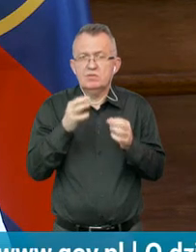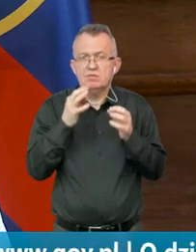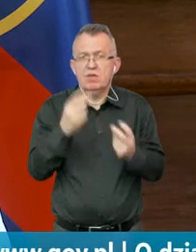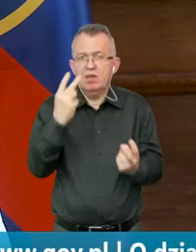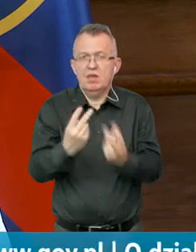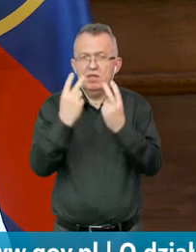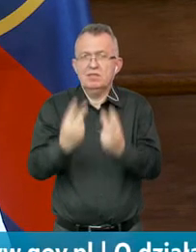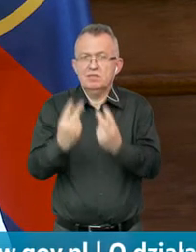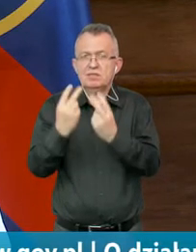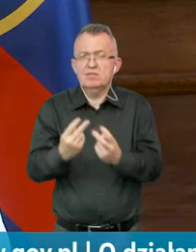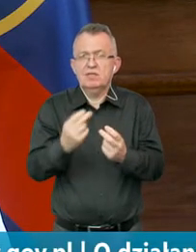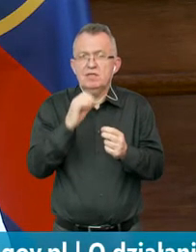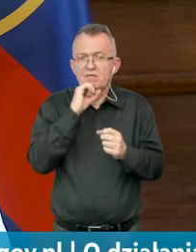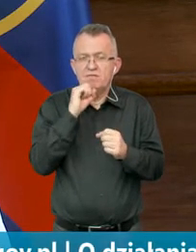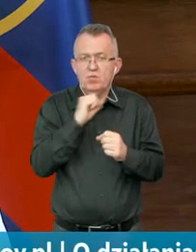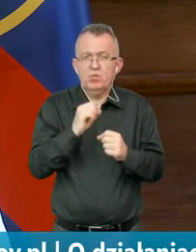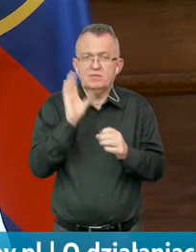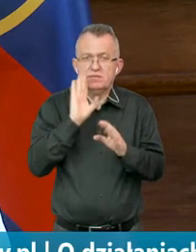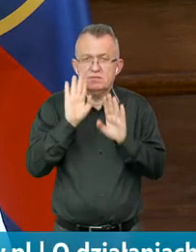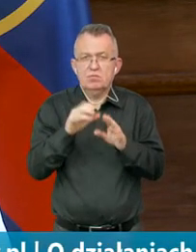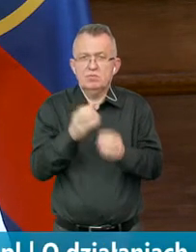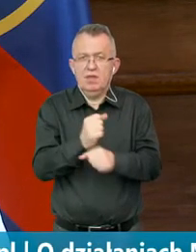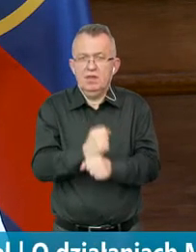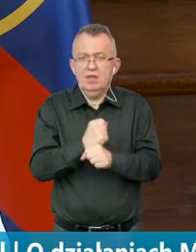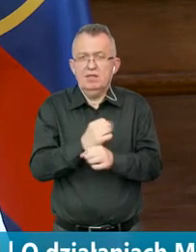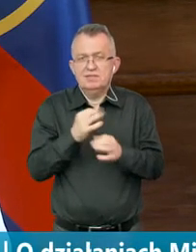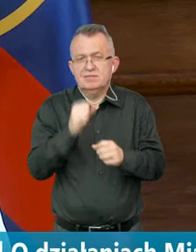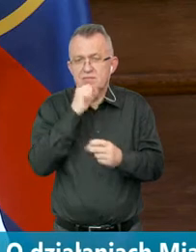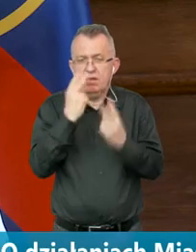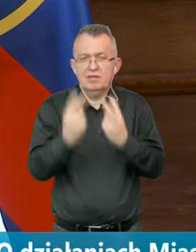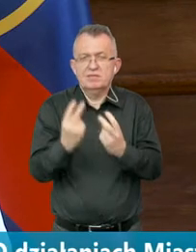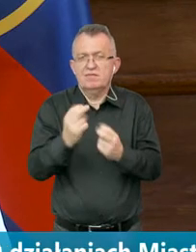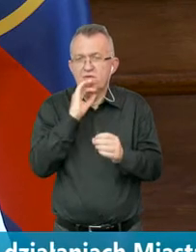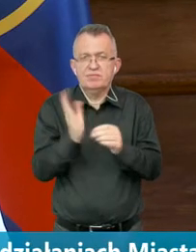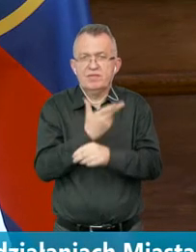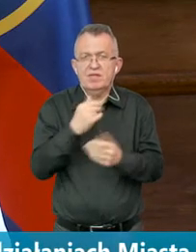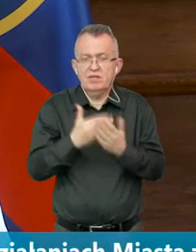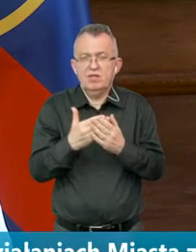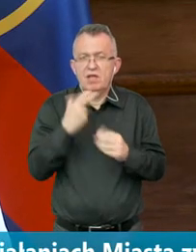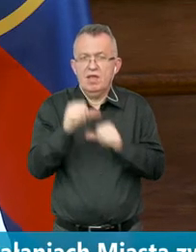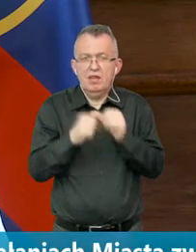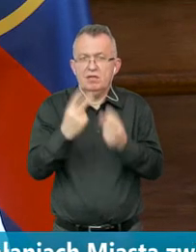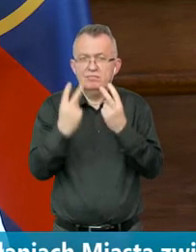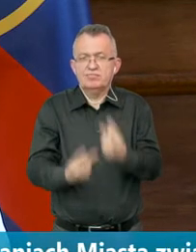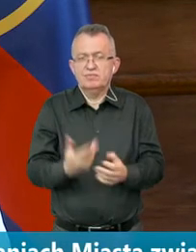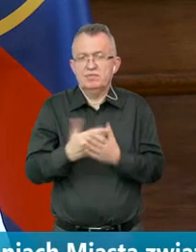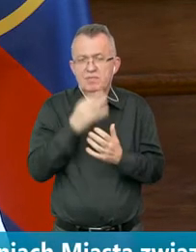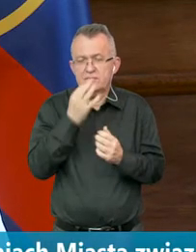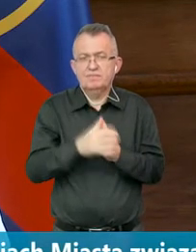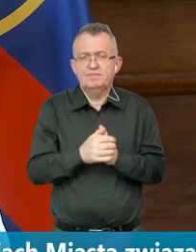szczecińskie. Nie widać, aby Straż Miejska robiła jakieś akcje, blokuje tak akcje, bo one nie znikają, stoją miesiącami, latami. Pani